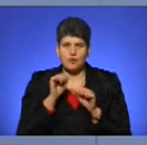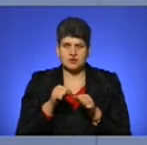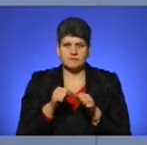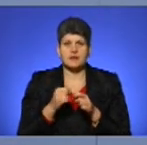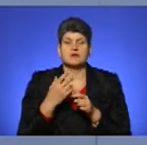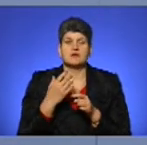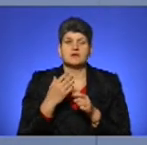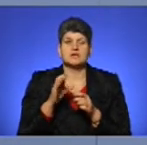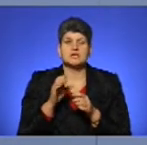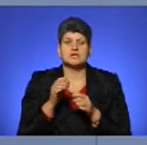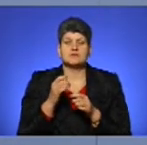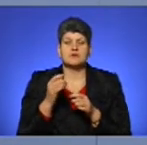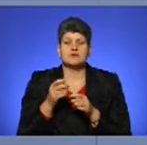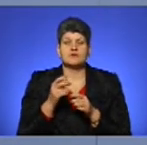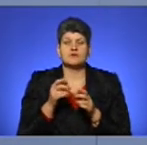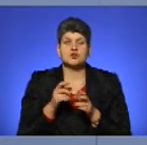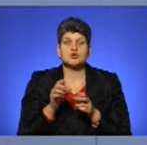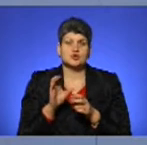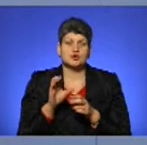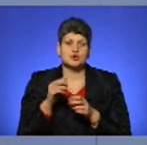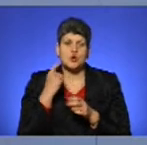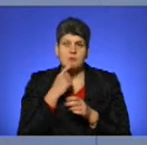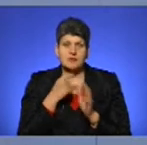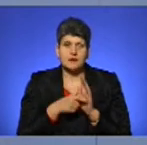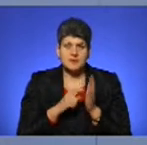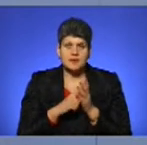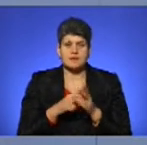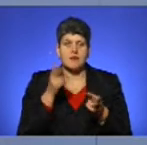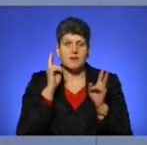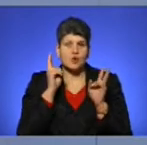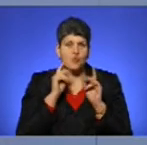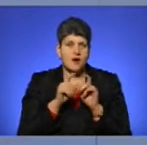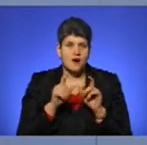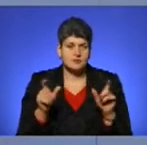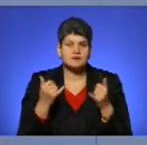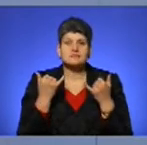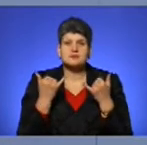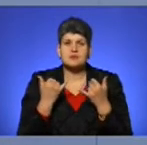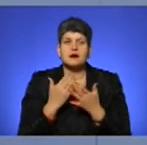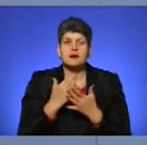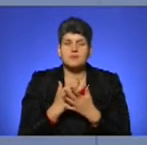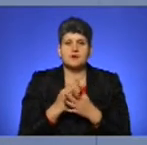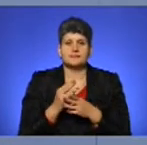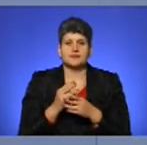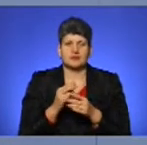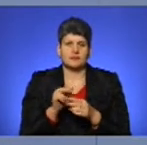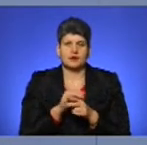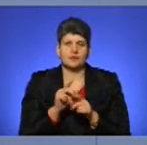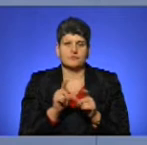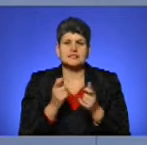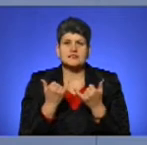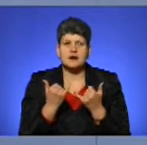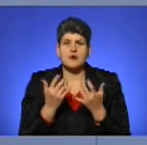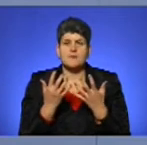стомат-кабінети, перукарські, манікюрні кабінети, зараз обладнані лікувальні заклади,